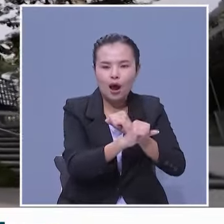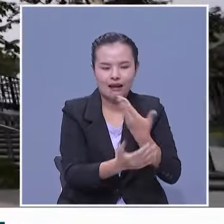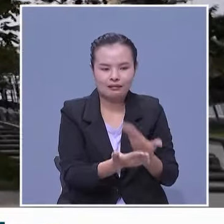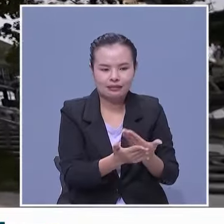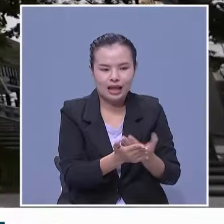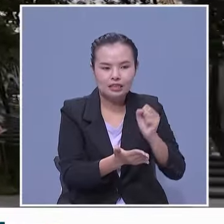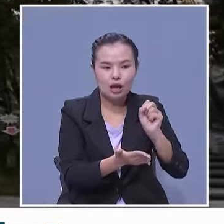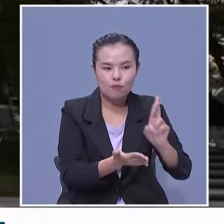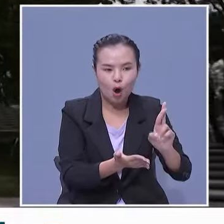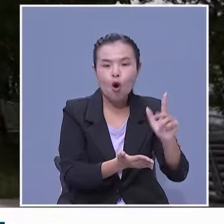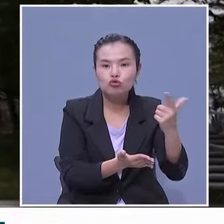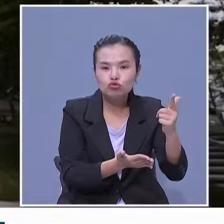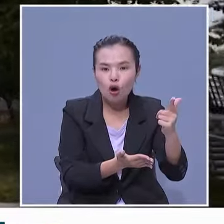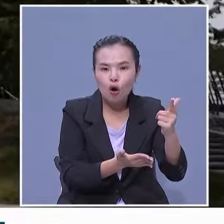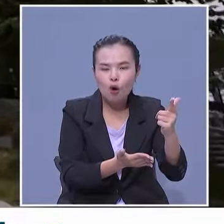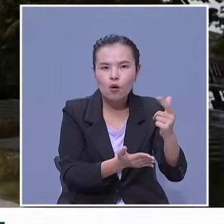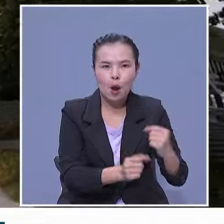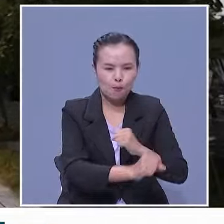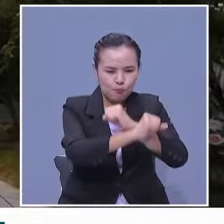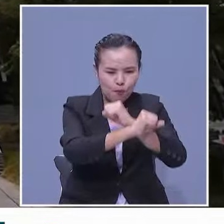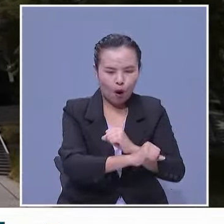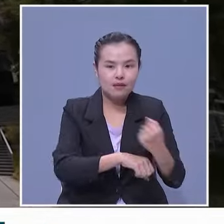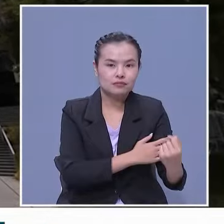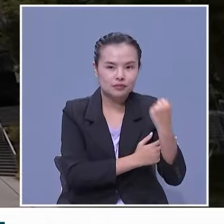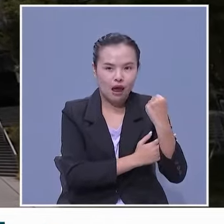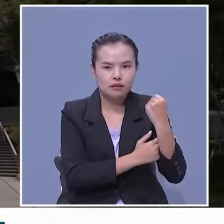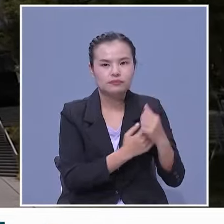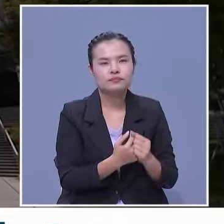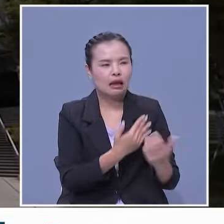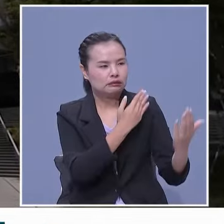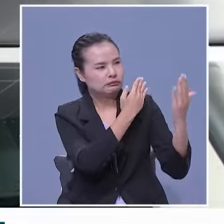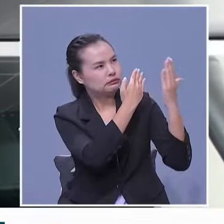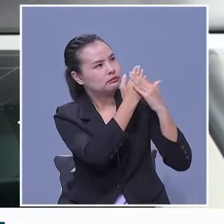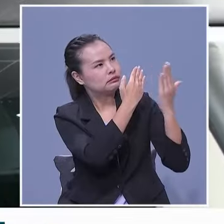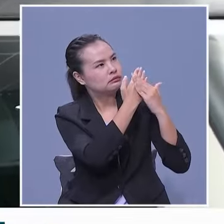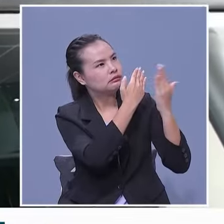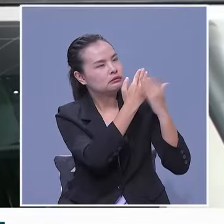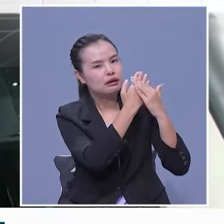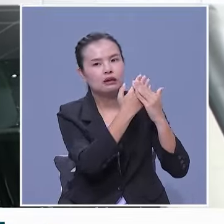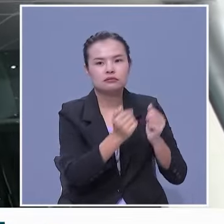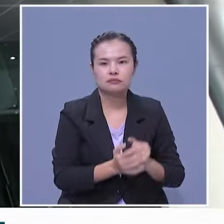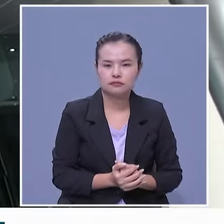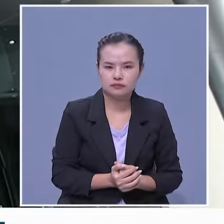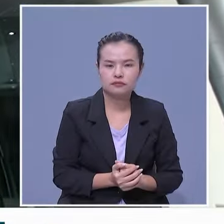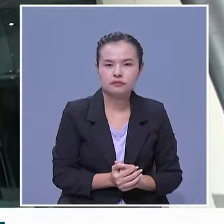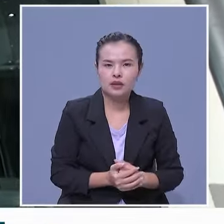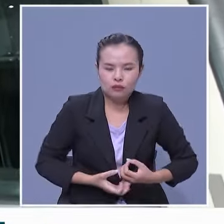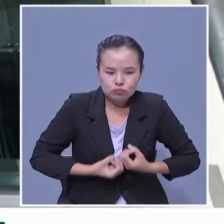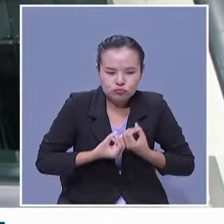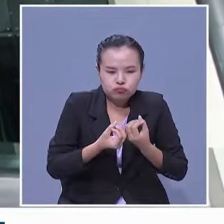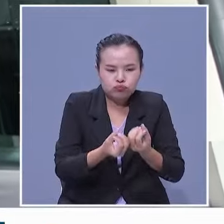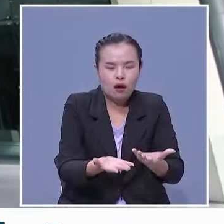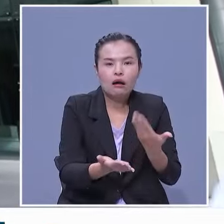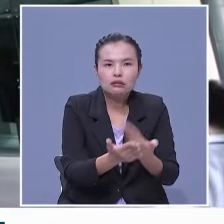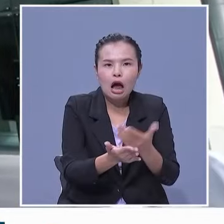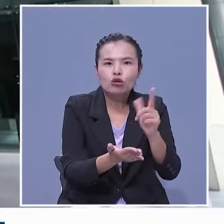ประการด่านสุดท้ายของชาติอย่างหนักแน่นจริงจังตามคำเตือนอย่างเข้มข้นขององค์หลวงตาและได้ร่วมกันเสียสละเงินทองเข้า